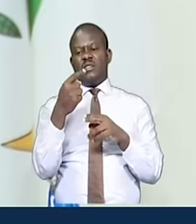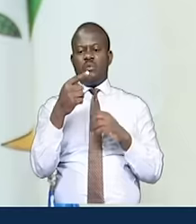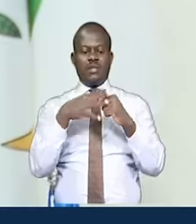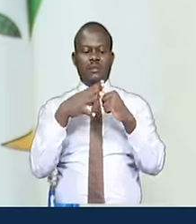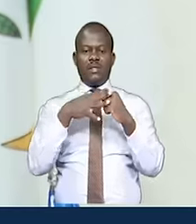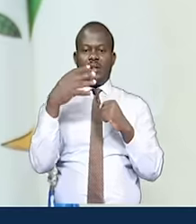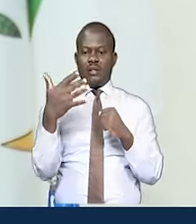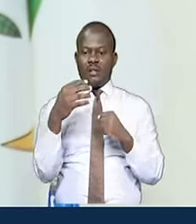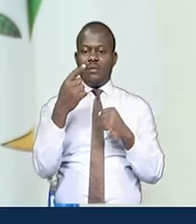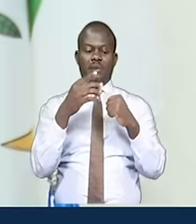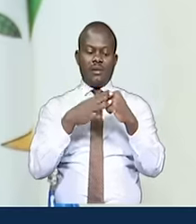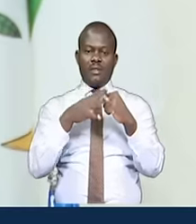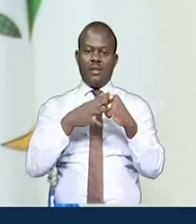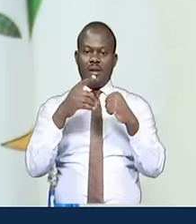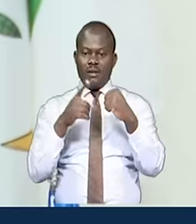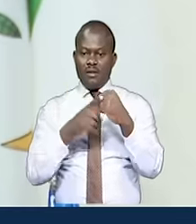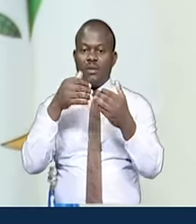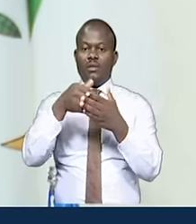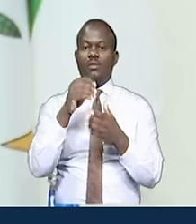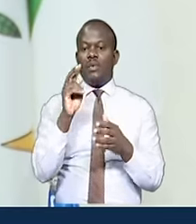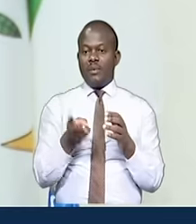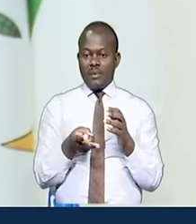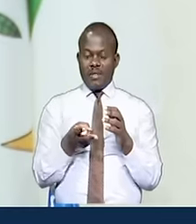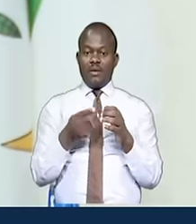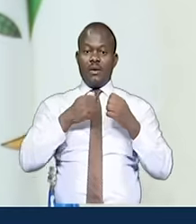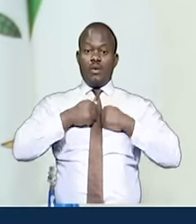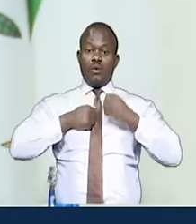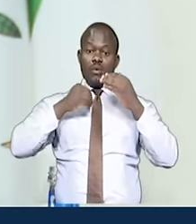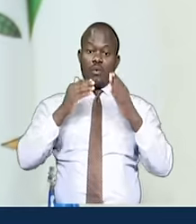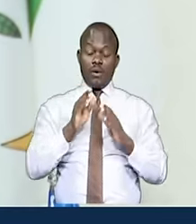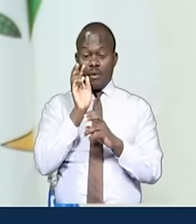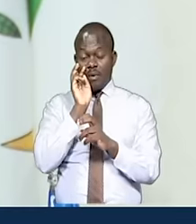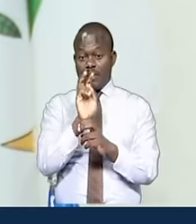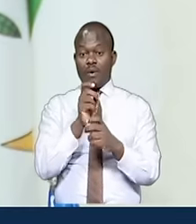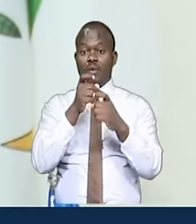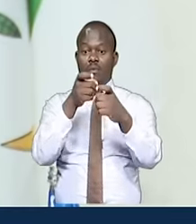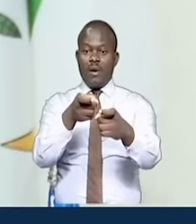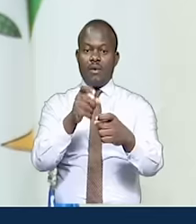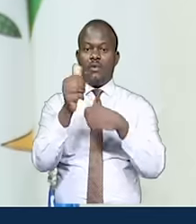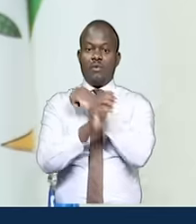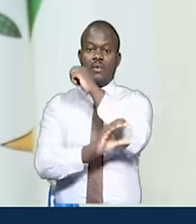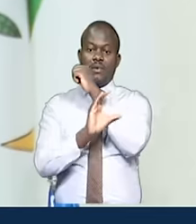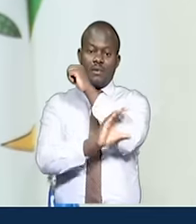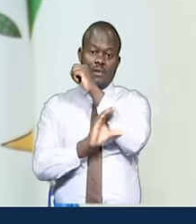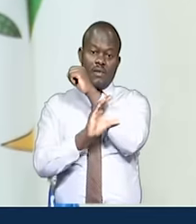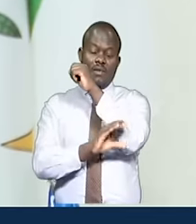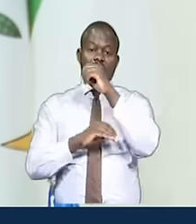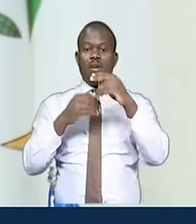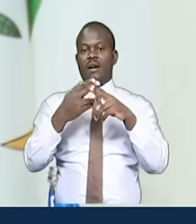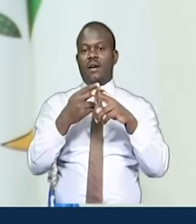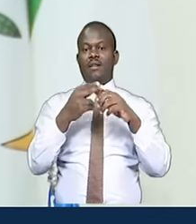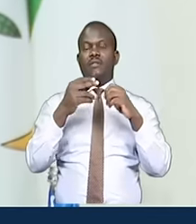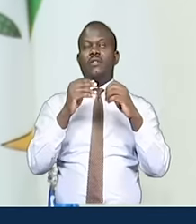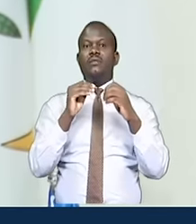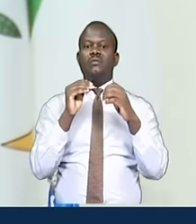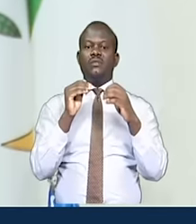95 na 6 kugeza muri 2000 u Rwanda rwacungiraga ku mpano z'amahanga ku gipimo cyangwa